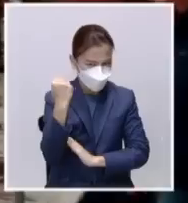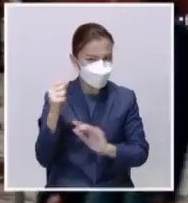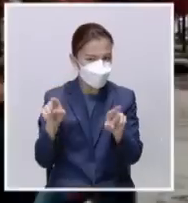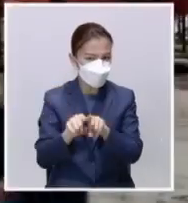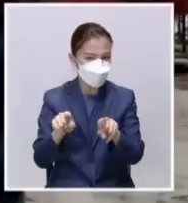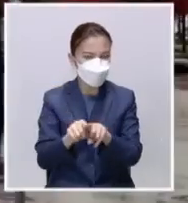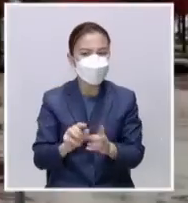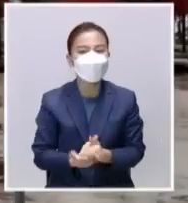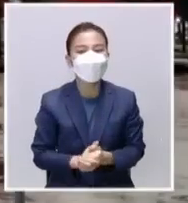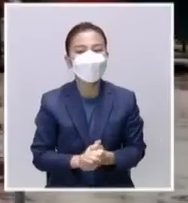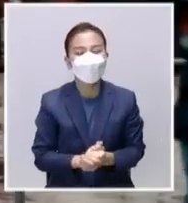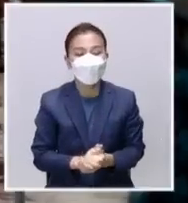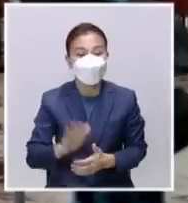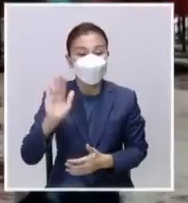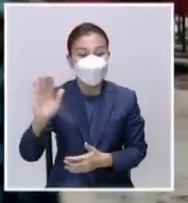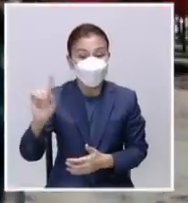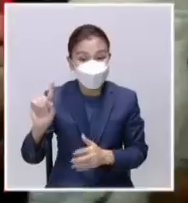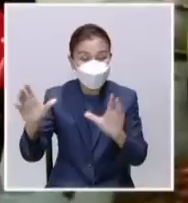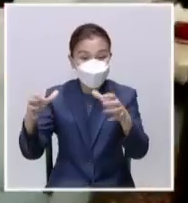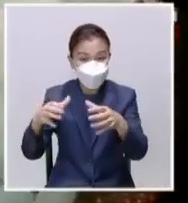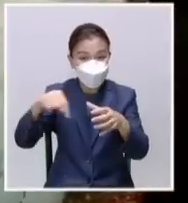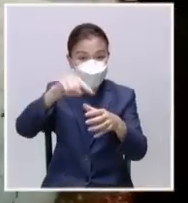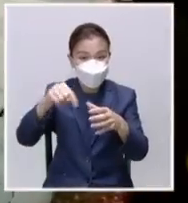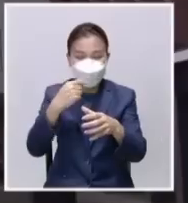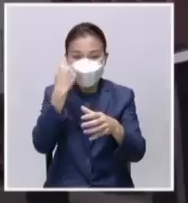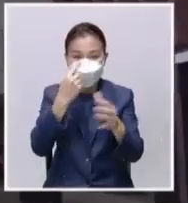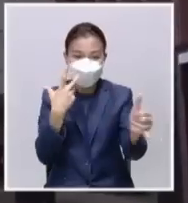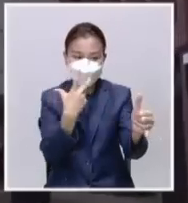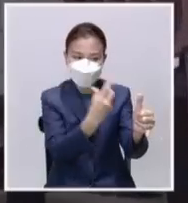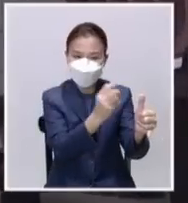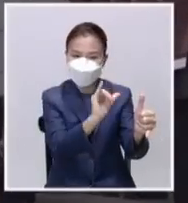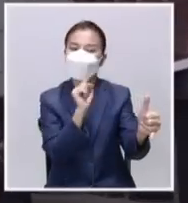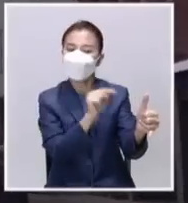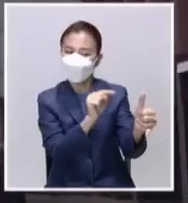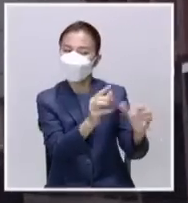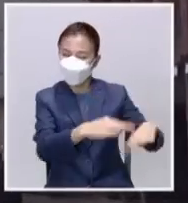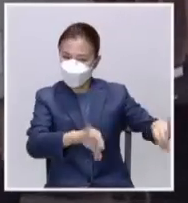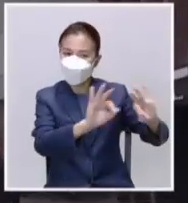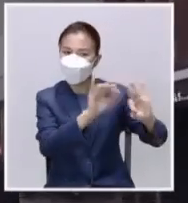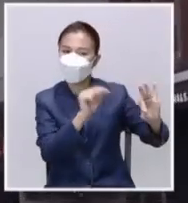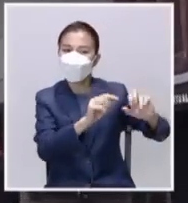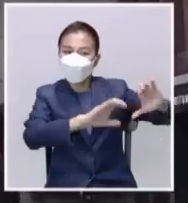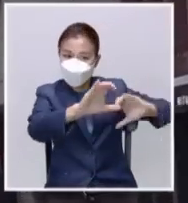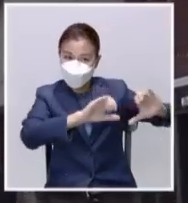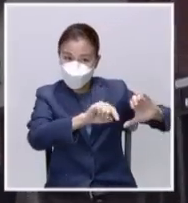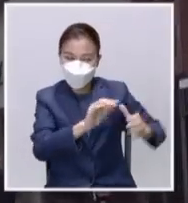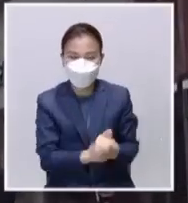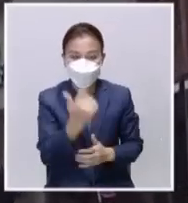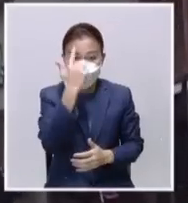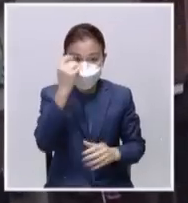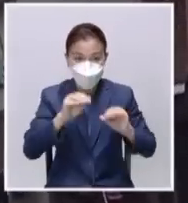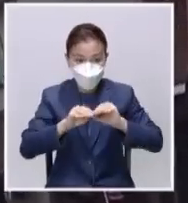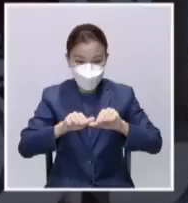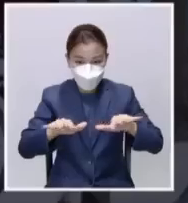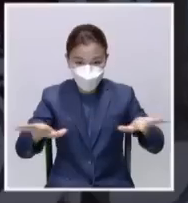ด-19 อีกครั้งนะคะโดยเฉพาะกับกลุ่มคนที่ยังไม่ได้ฉีดวัคซีนต้านโควิดค่ะเนื่องจากว่าตอนนี้การระบาดมีจ